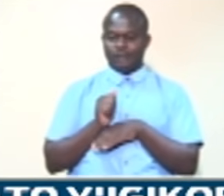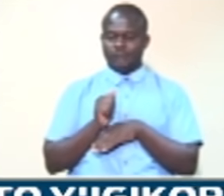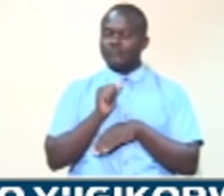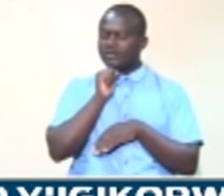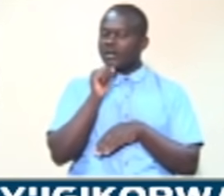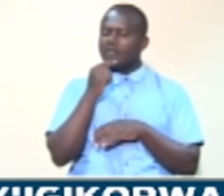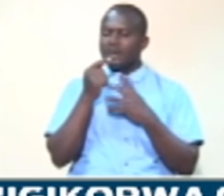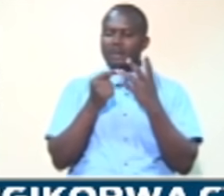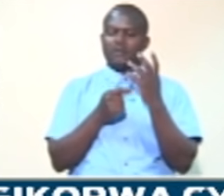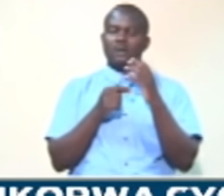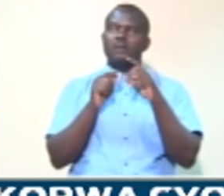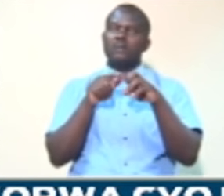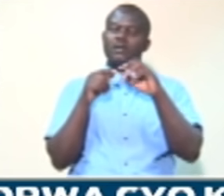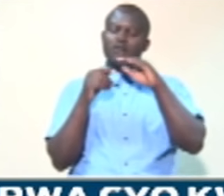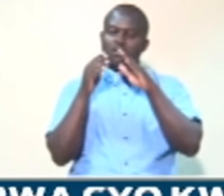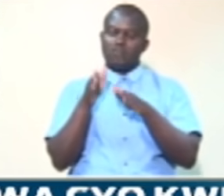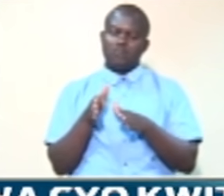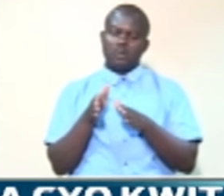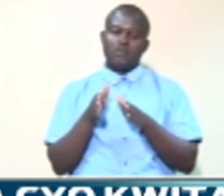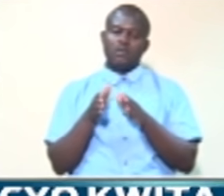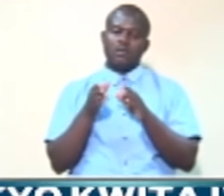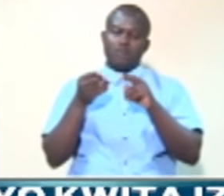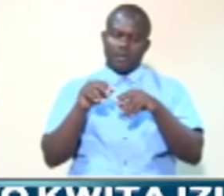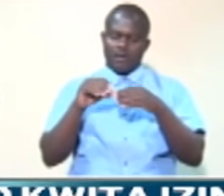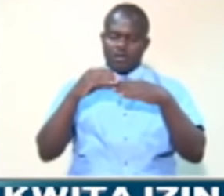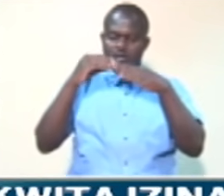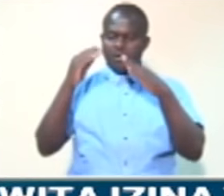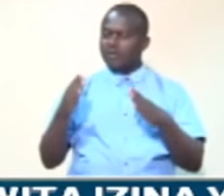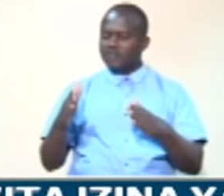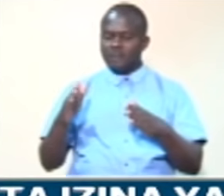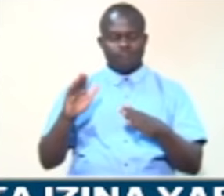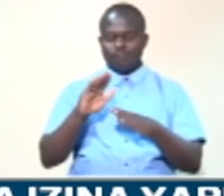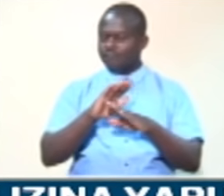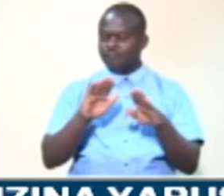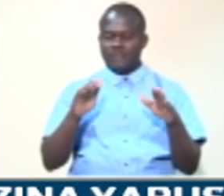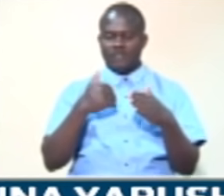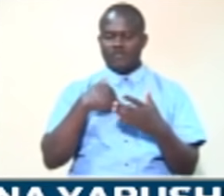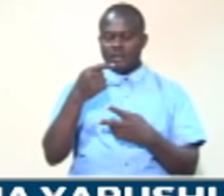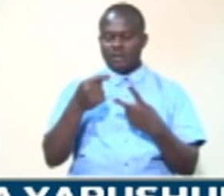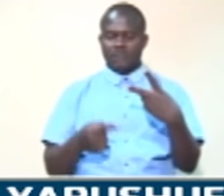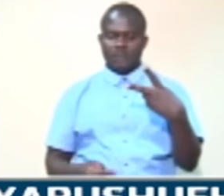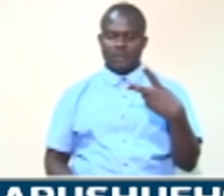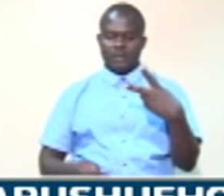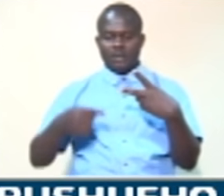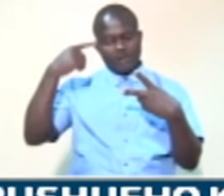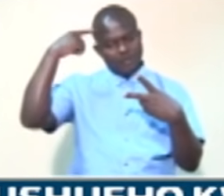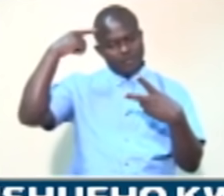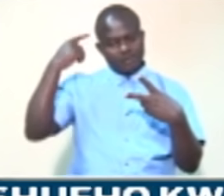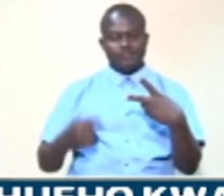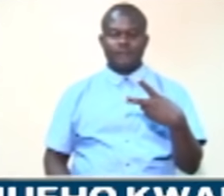Ntabwo ari bijyanye n'imiterere y'umuntu wabaye umuyobozi Mfite ibintu bibiri byihariye mu bitekerezo byanjye